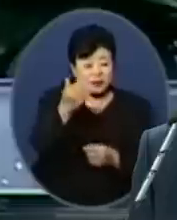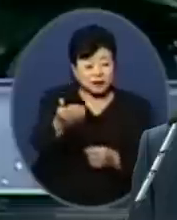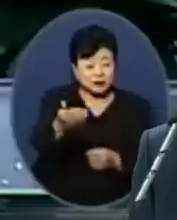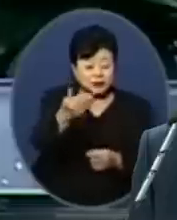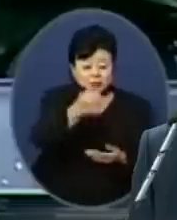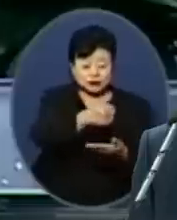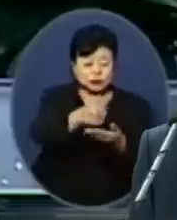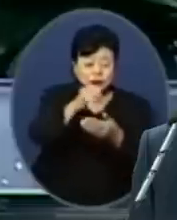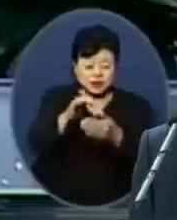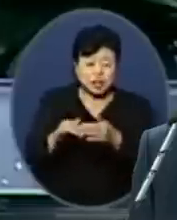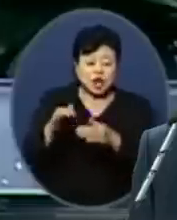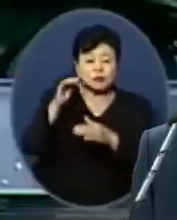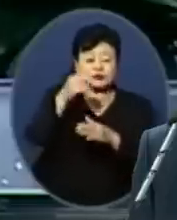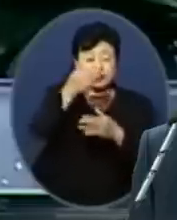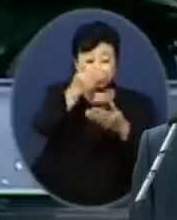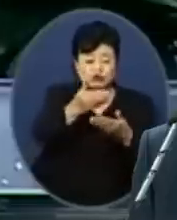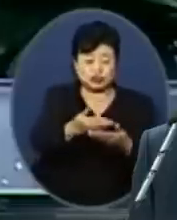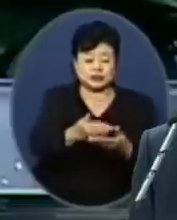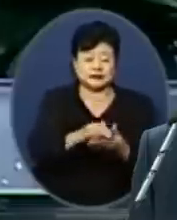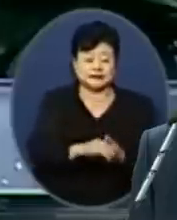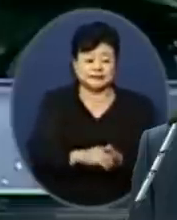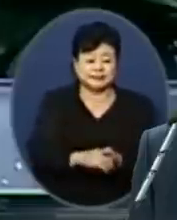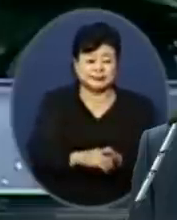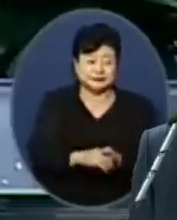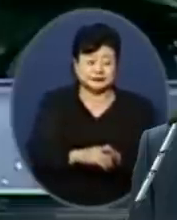여러분에게 주님이 넘치게 주셔서